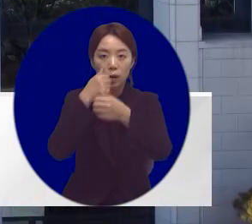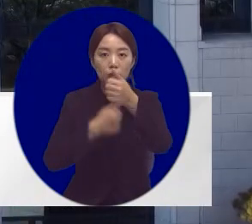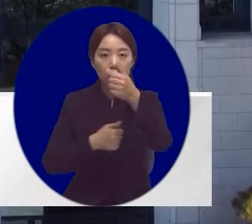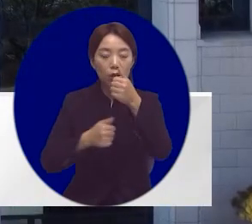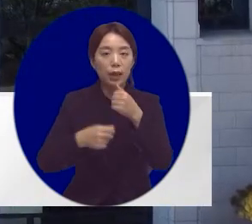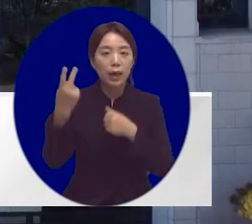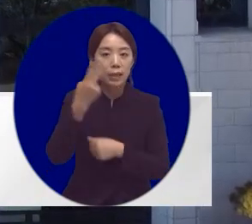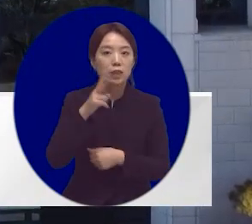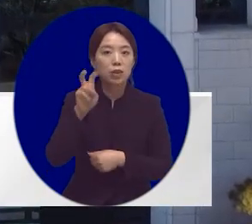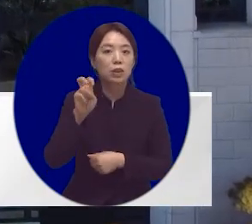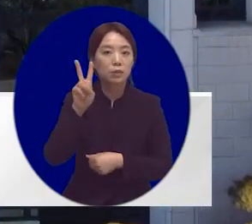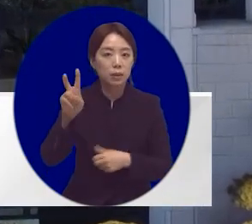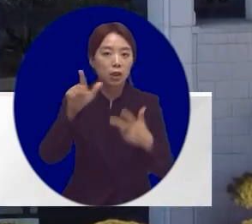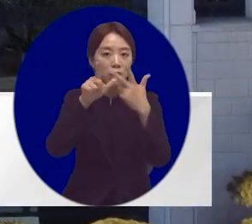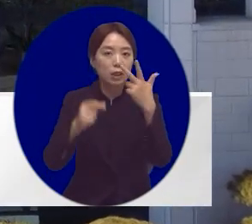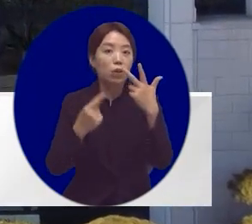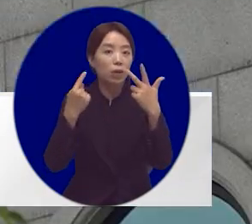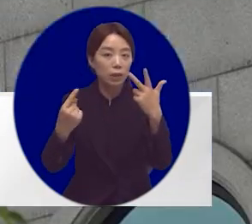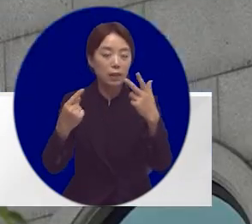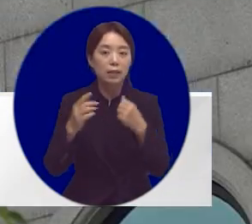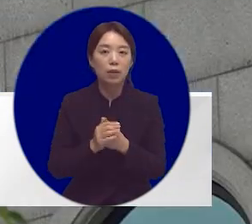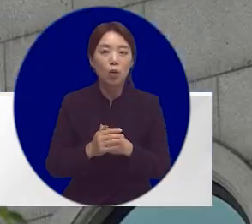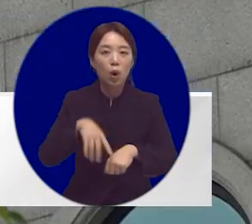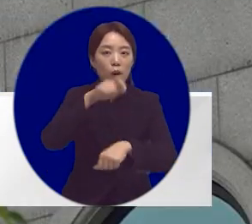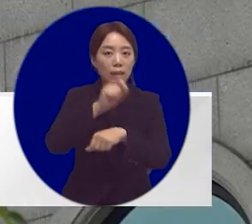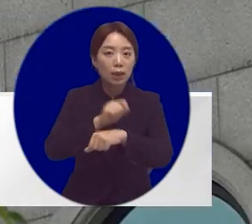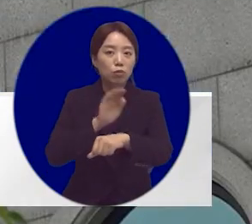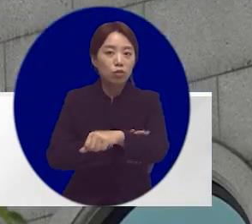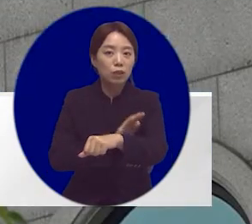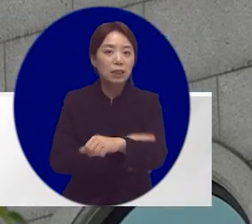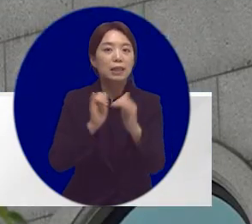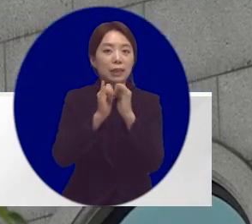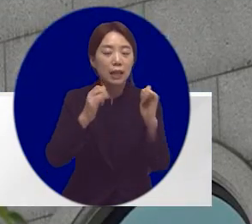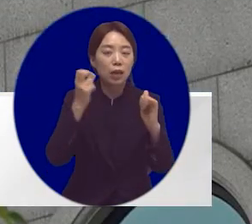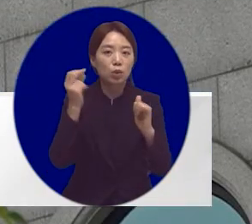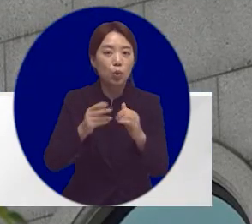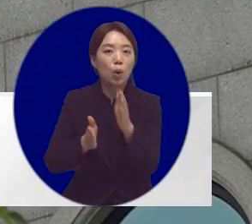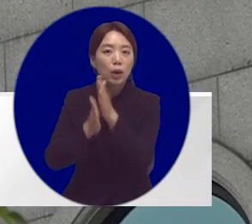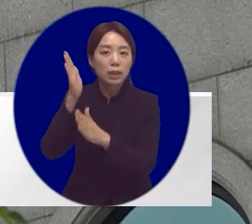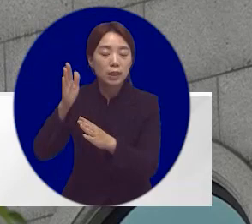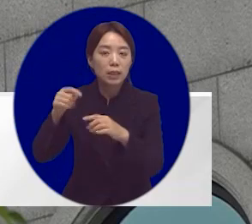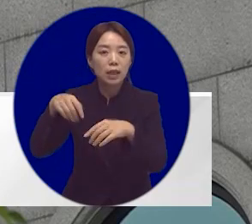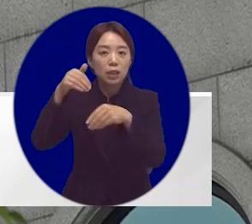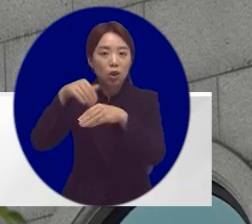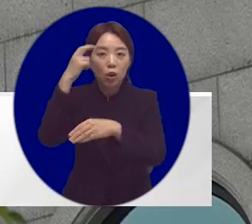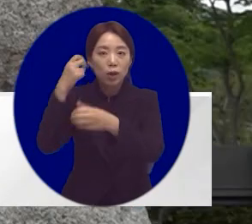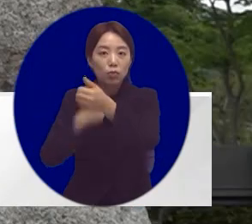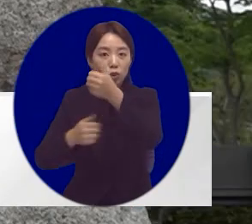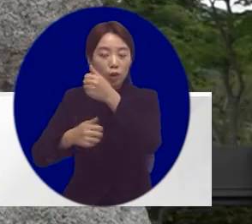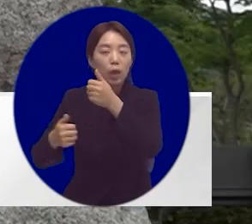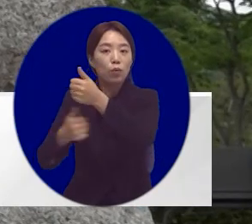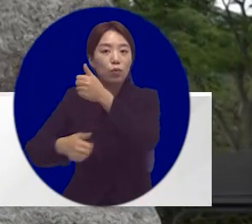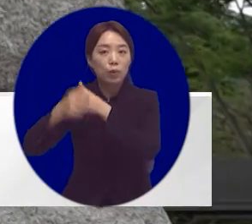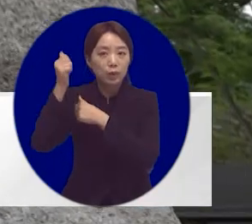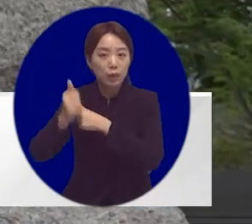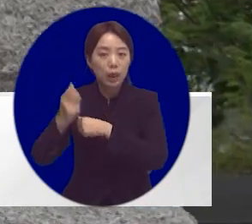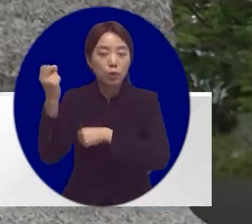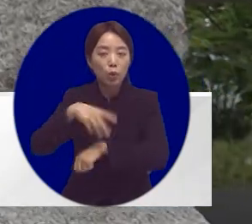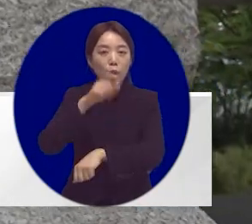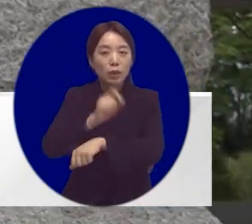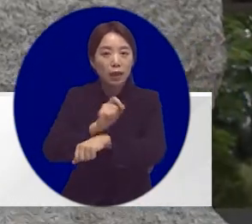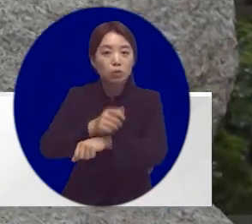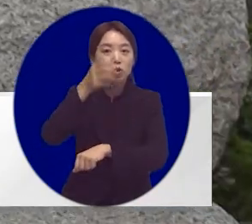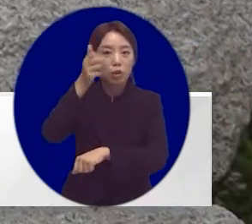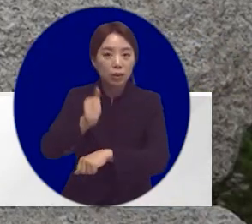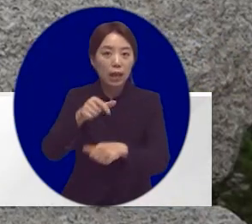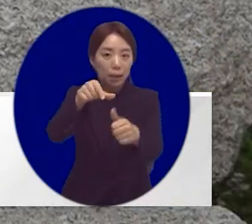중앙선거관리위원회가 2022년 7월 1일자로 사무처 실장직을 비롯해 각 시도선거관리위원회의 상임위원과 사무처장의